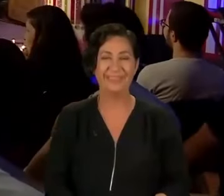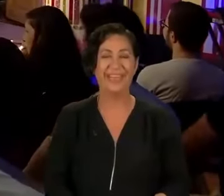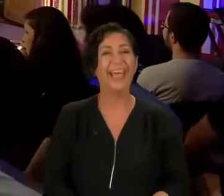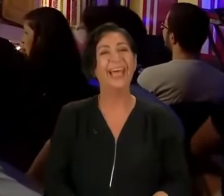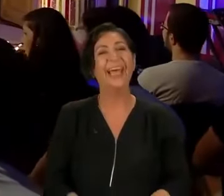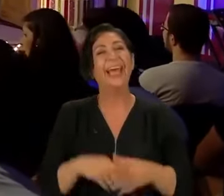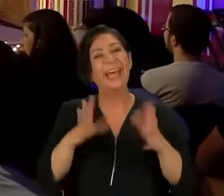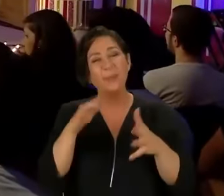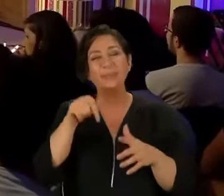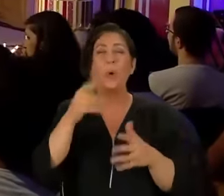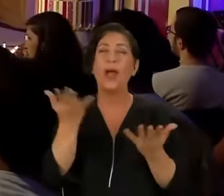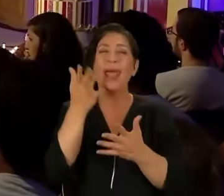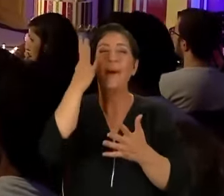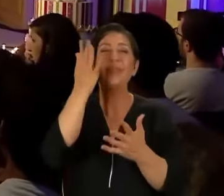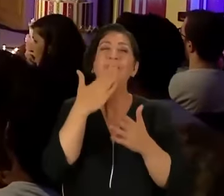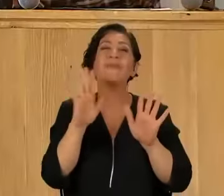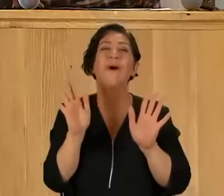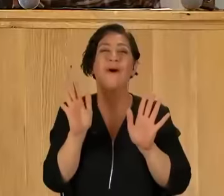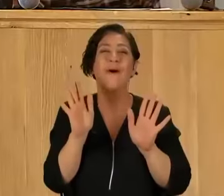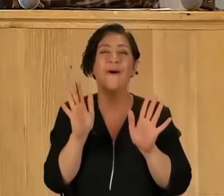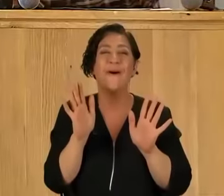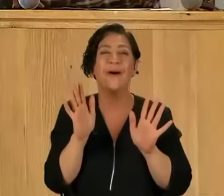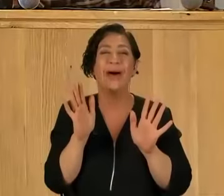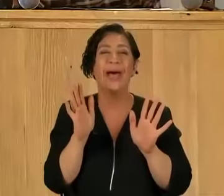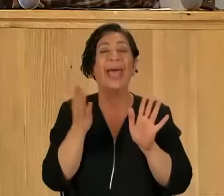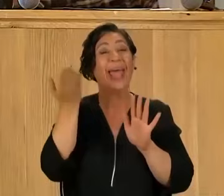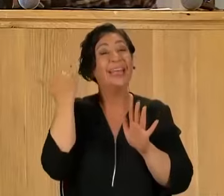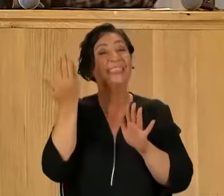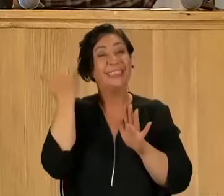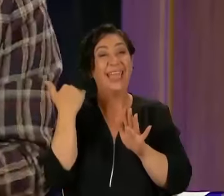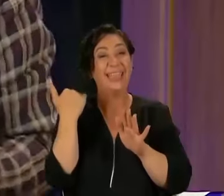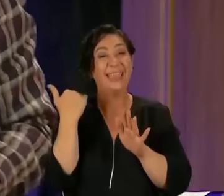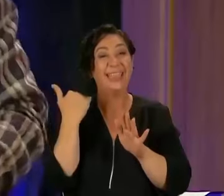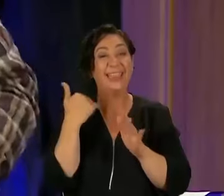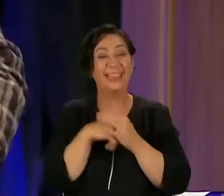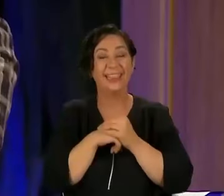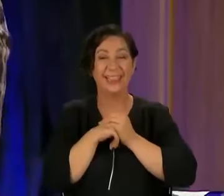Galiba şimdi o kadar gerizekalılık yok. Yani eskiden